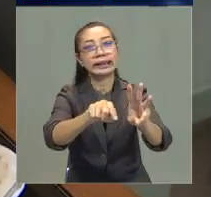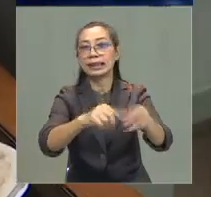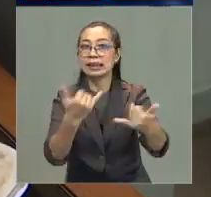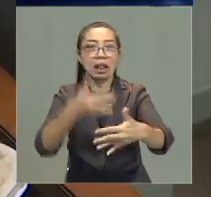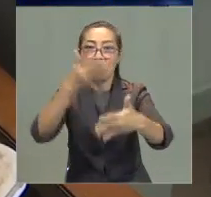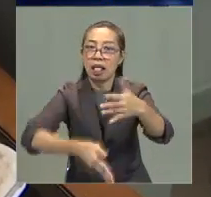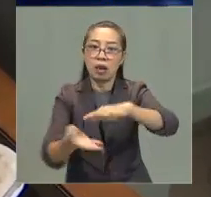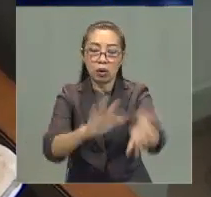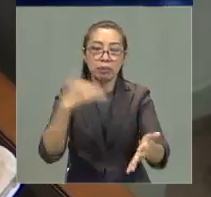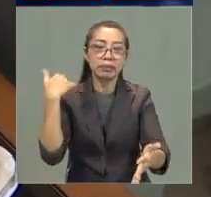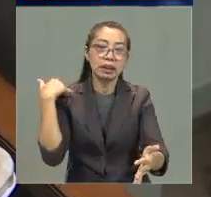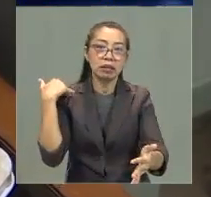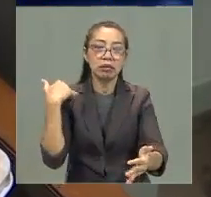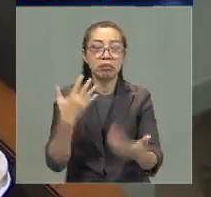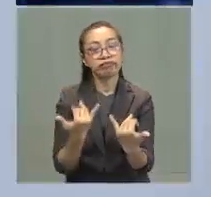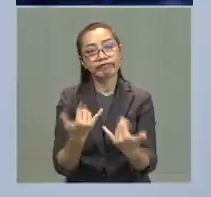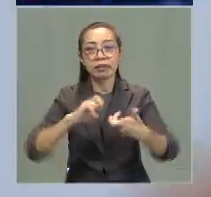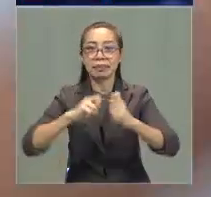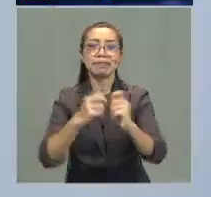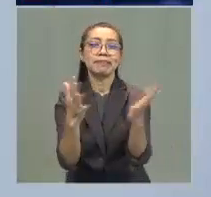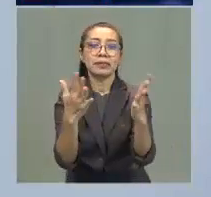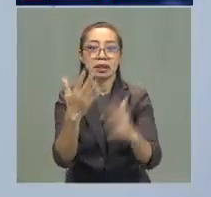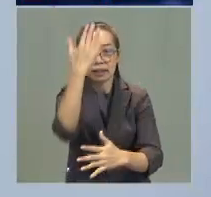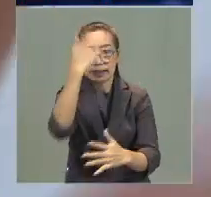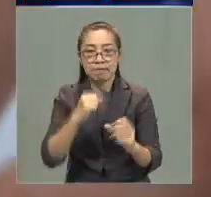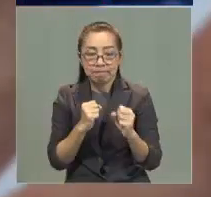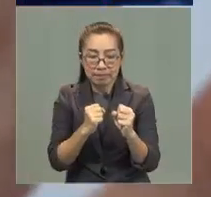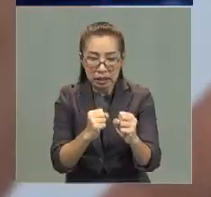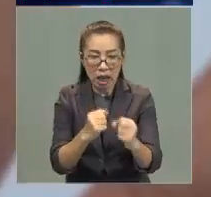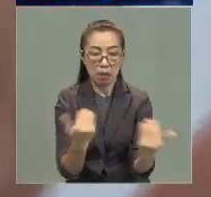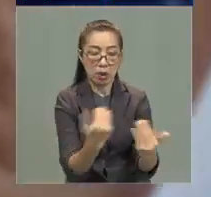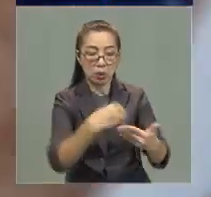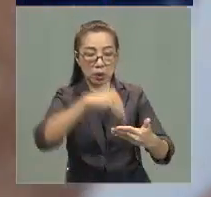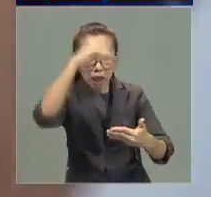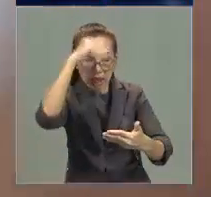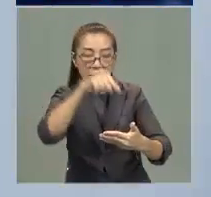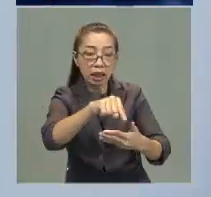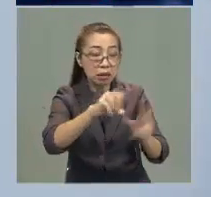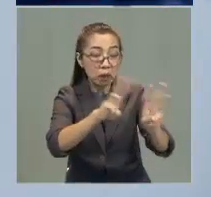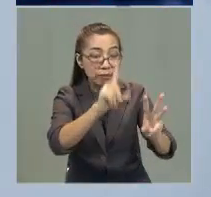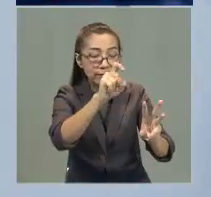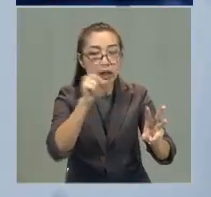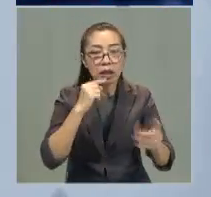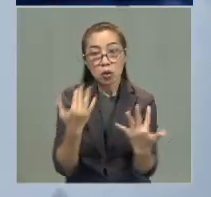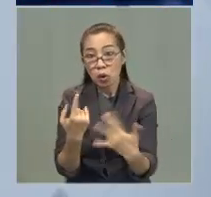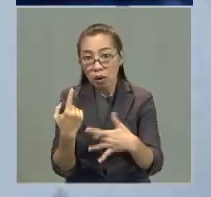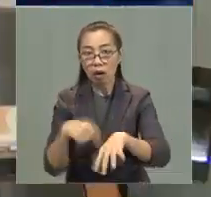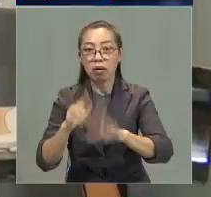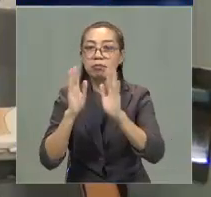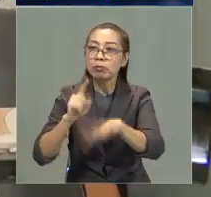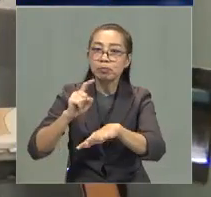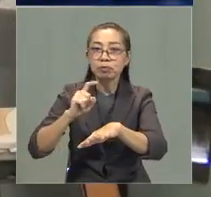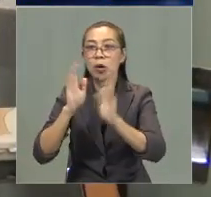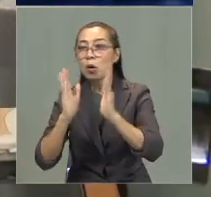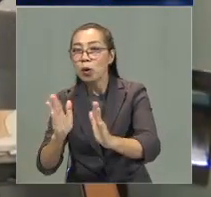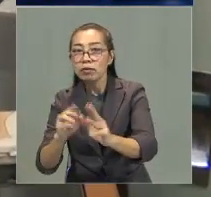ซต์ล่มบ้างอันนี้ก็มองว่าไม่ได้เป็นปัญหานะคะเพราะว่าจะพยายามให้น้องๆเนี่ยเลี่ยงไปเรียนในช่วงที่เวลาที่คนไม่เย